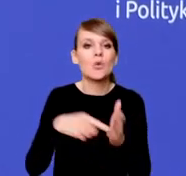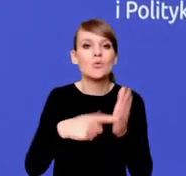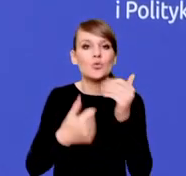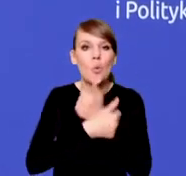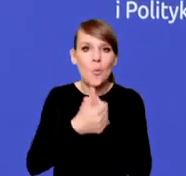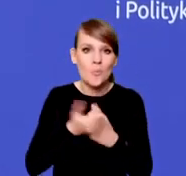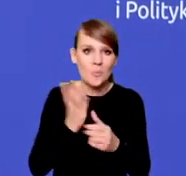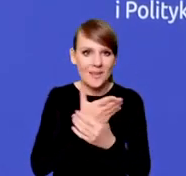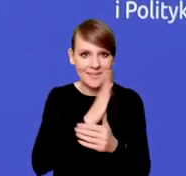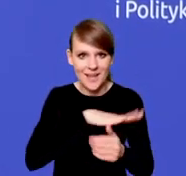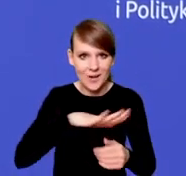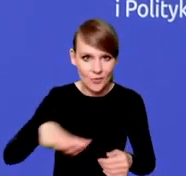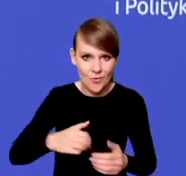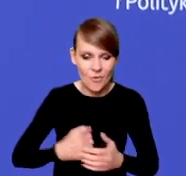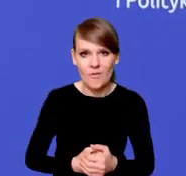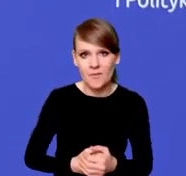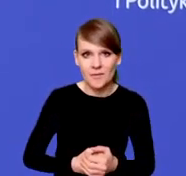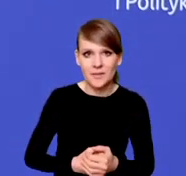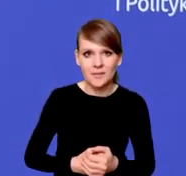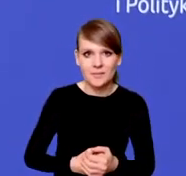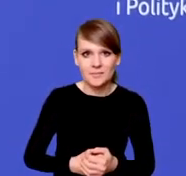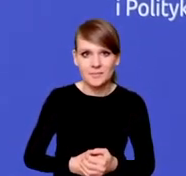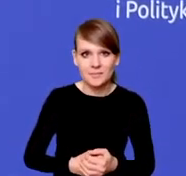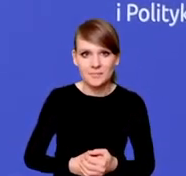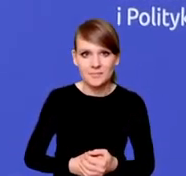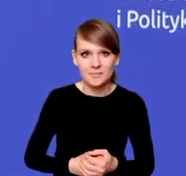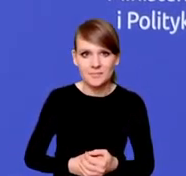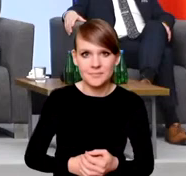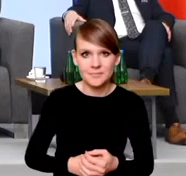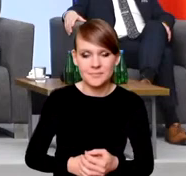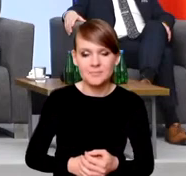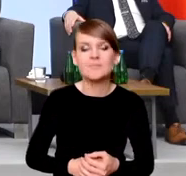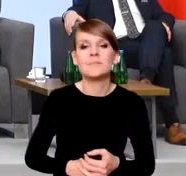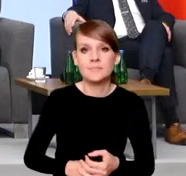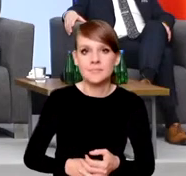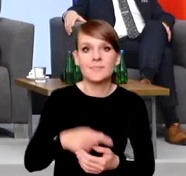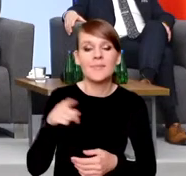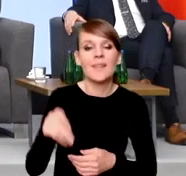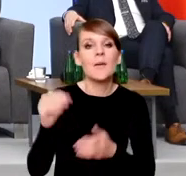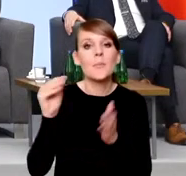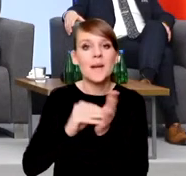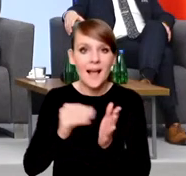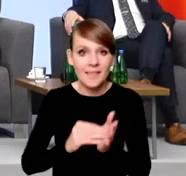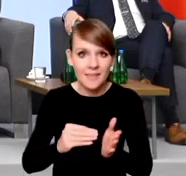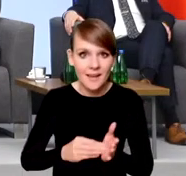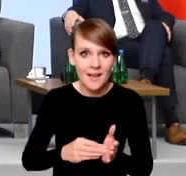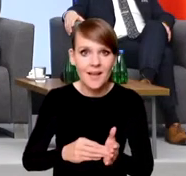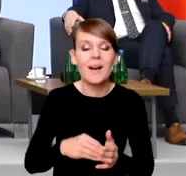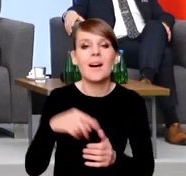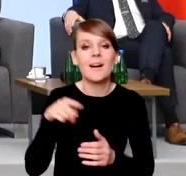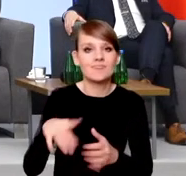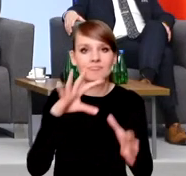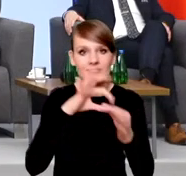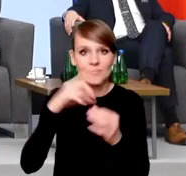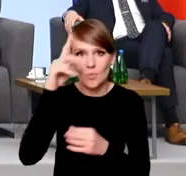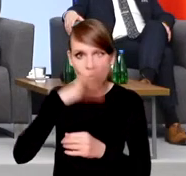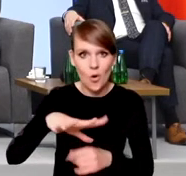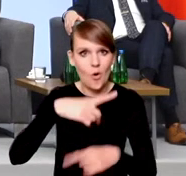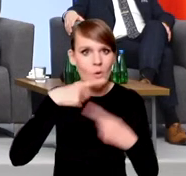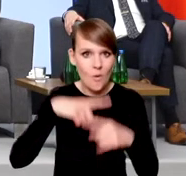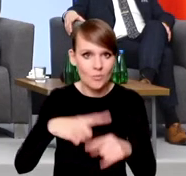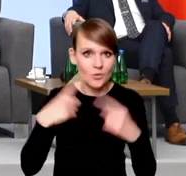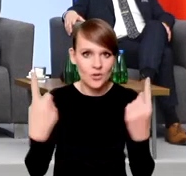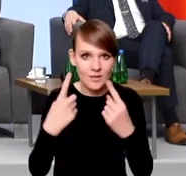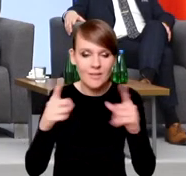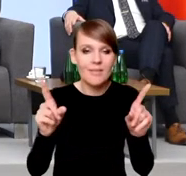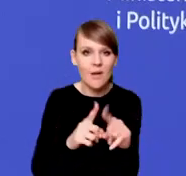międzynarodowymi, które w praktyce dotyczą społecznej odpowiedzialności przedsiębiorstw czy